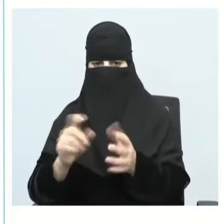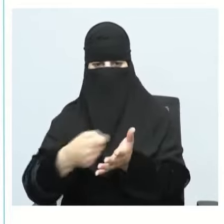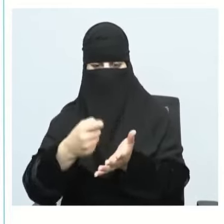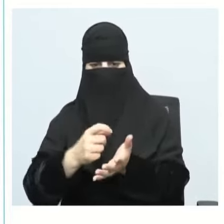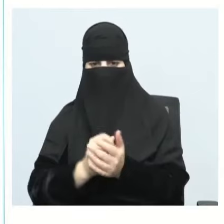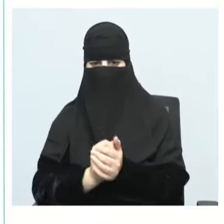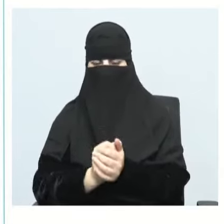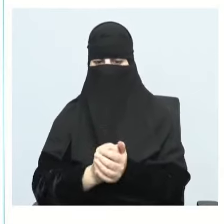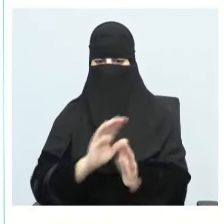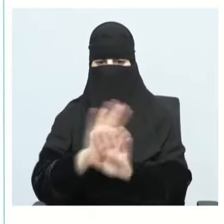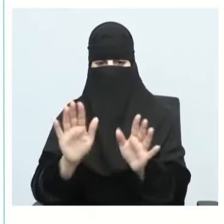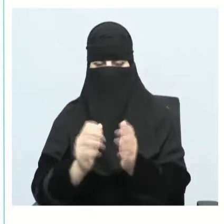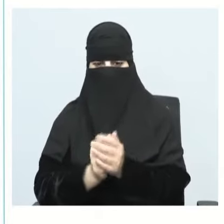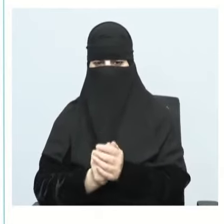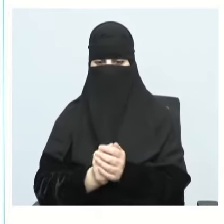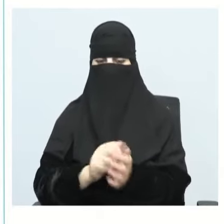فقط